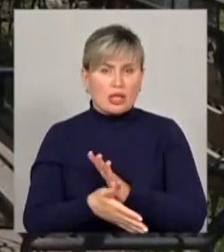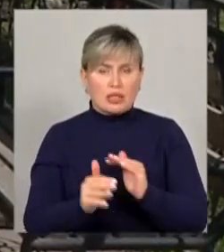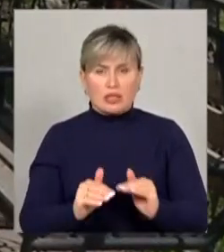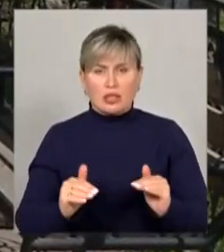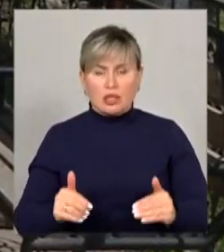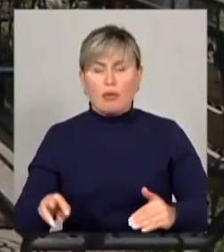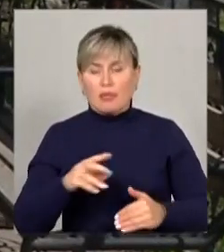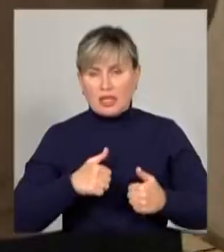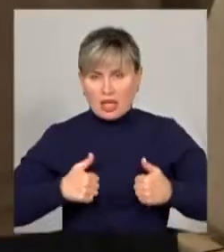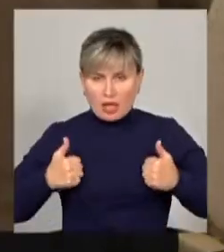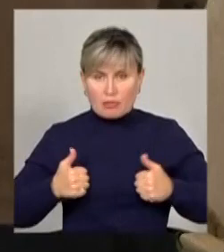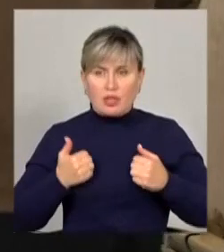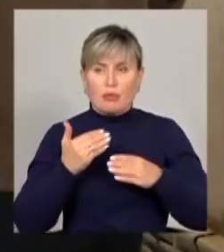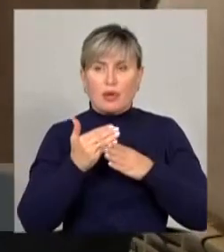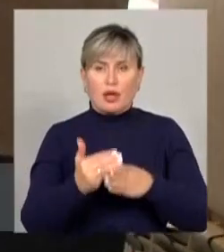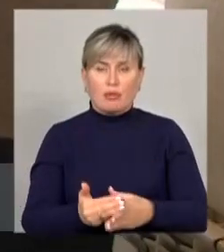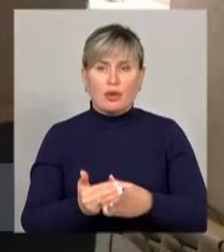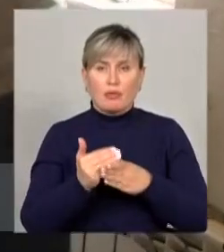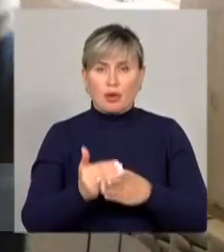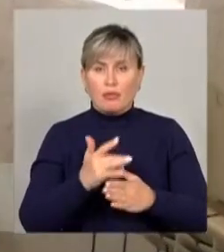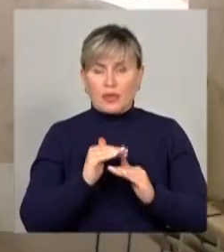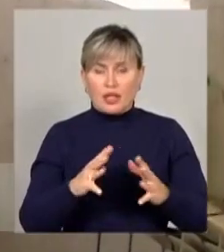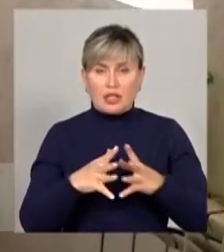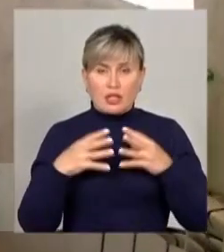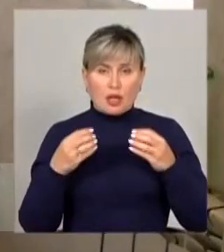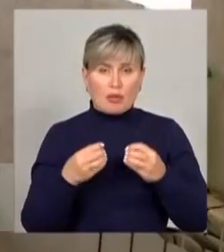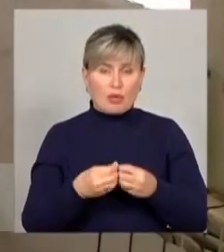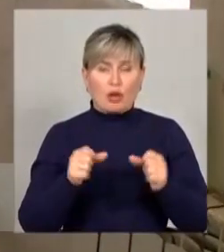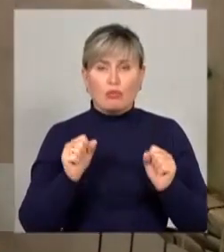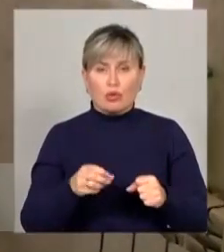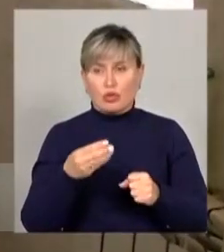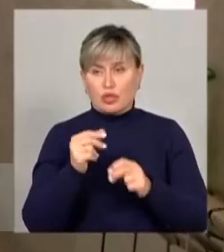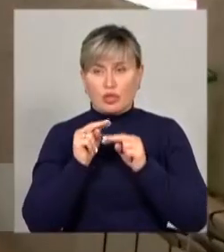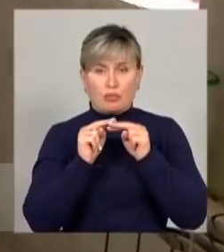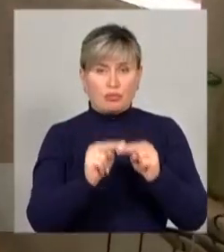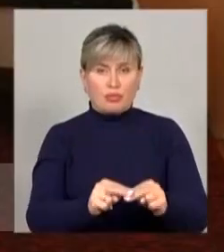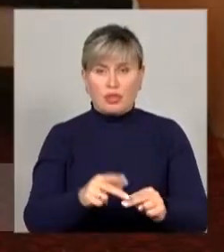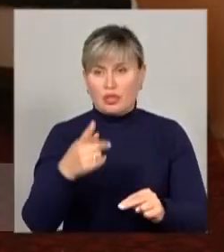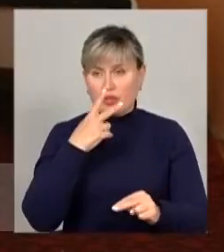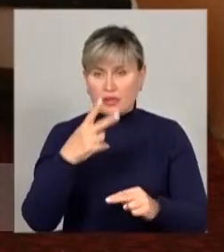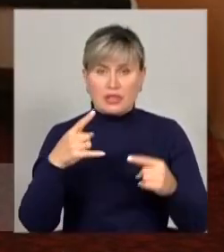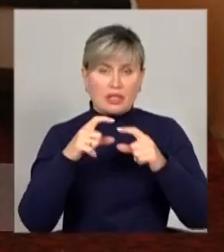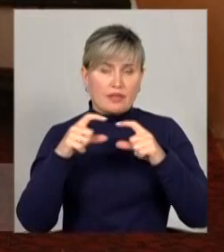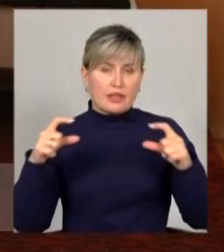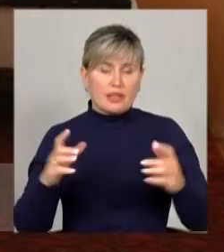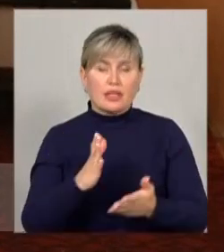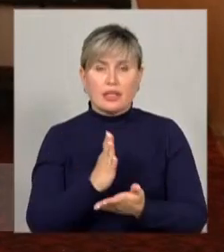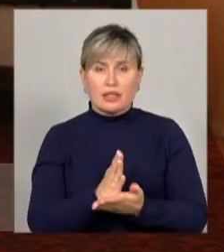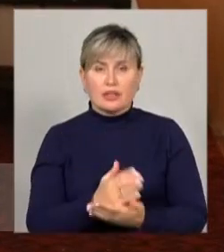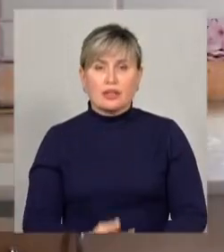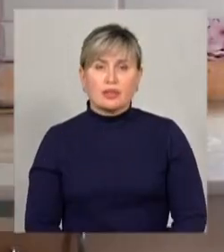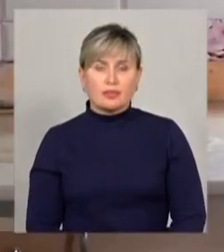Всячески стараемся помочь. Помочь многодетной семье из села Жабекжола можно, перечислив деньги на банковские реквизиты Ерпулата